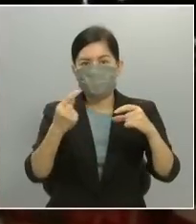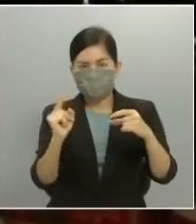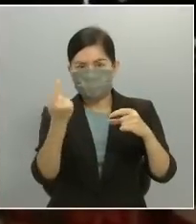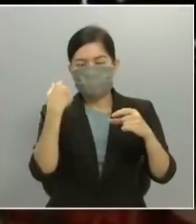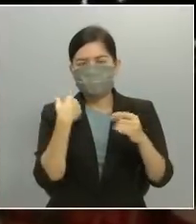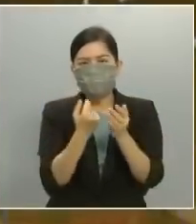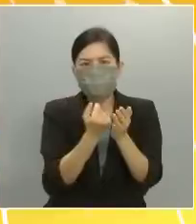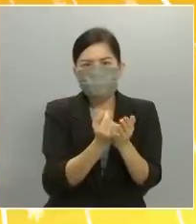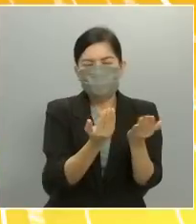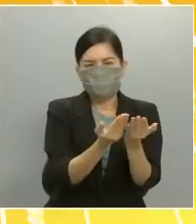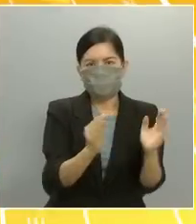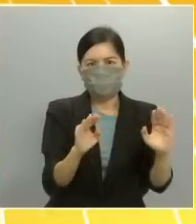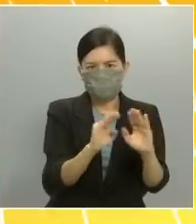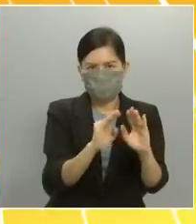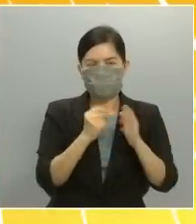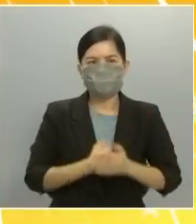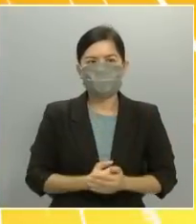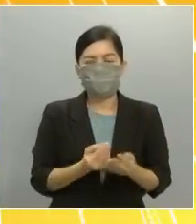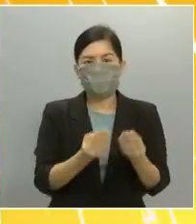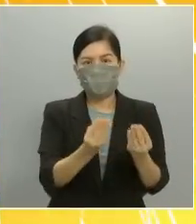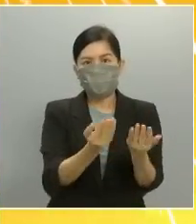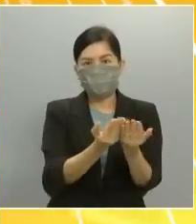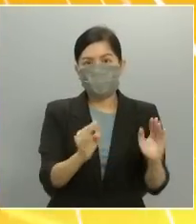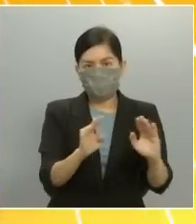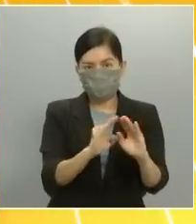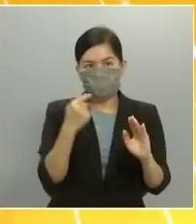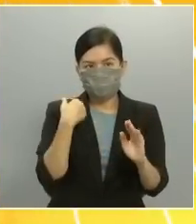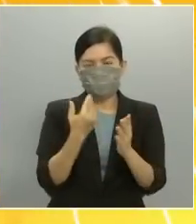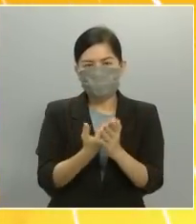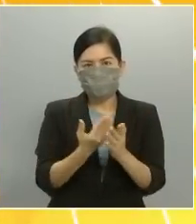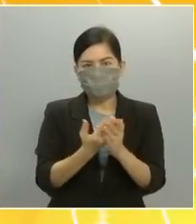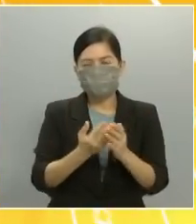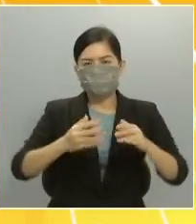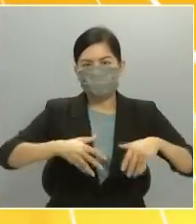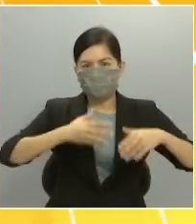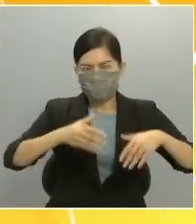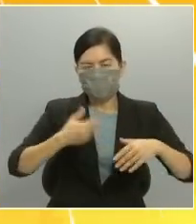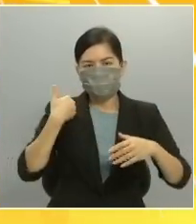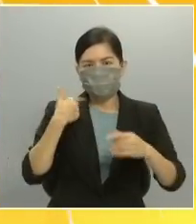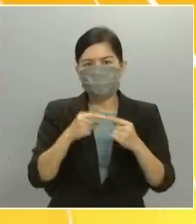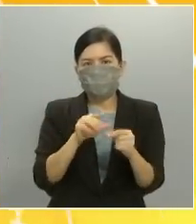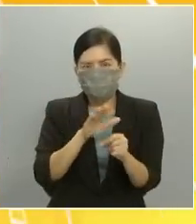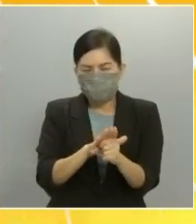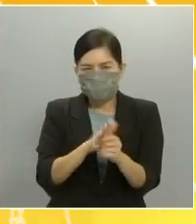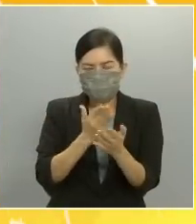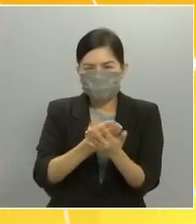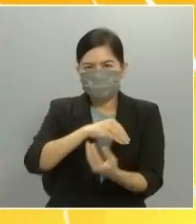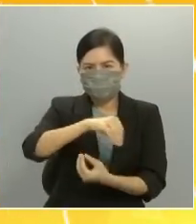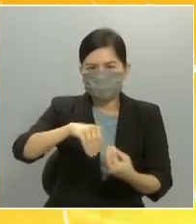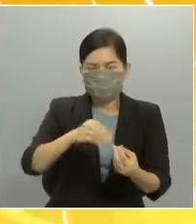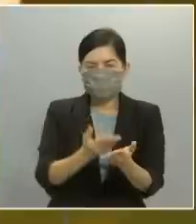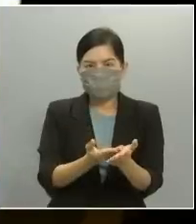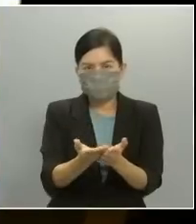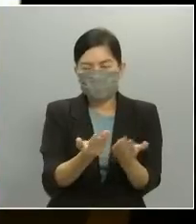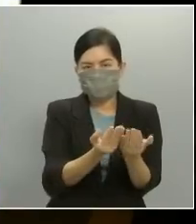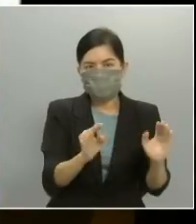ตูน ะ โดยให้แต่ละครอบครัวเนี่ยจะได้มีรายได้เพียงพอในการเลี้ยงดูคนในครอบครัวถ้ารายได้ไม่พ